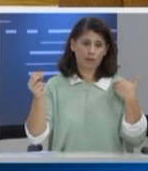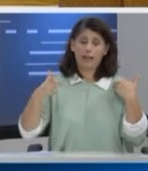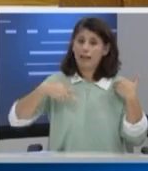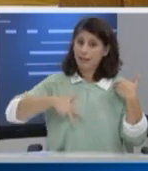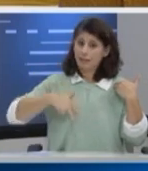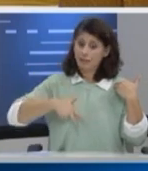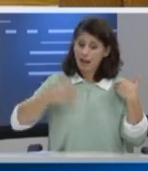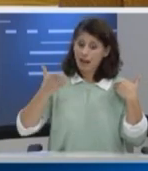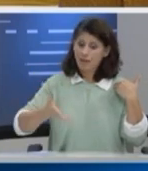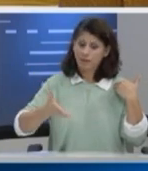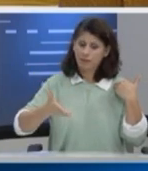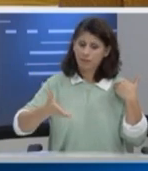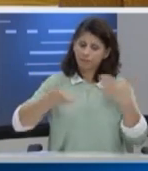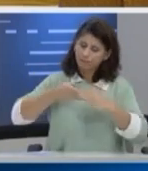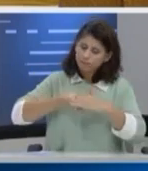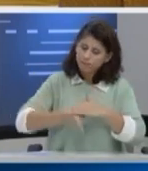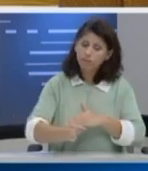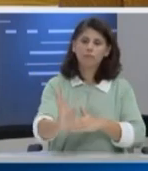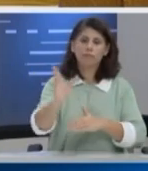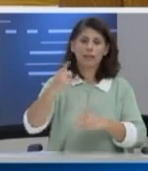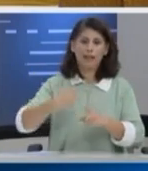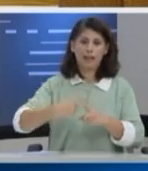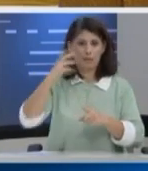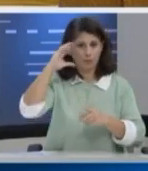Η κυβέρνηση αυτή έβγαλε τη χώρα από τα μνημόνια,